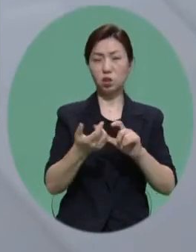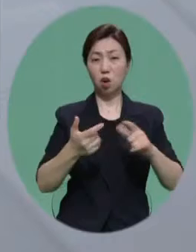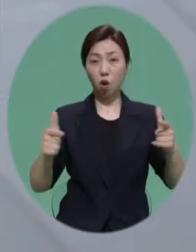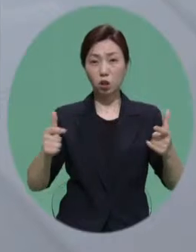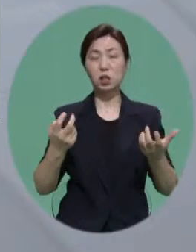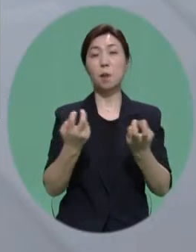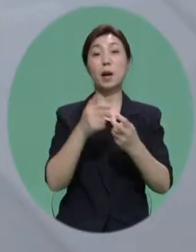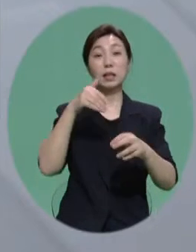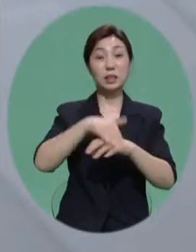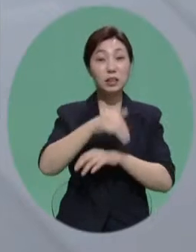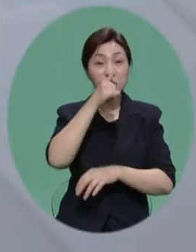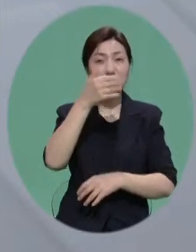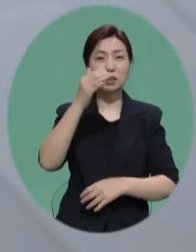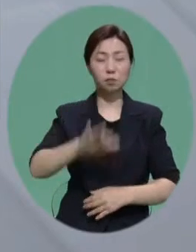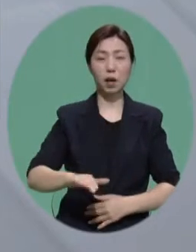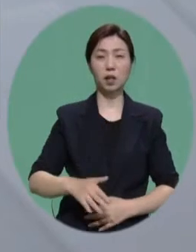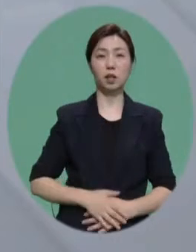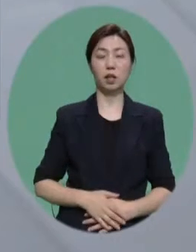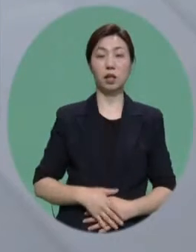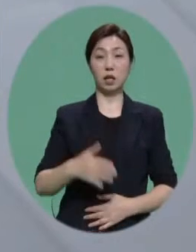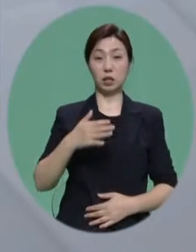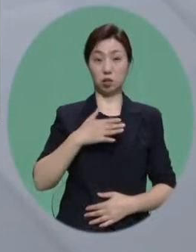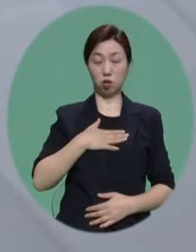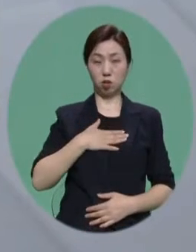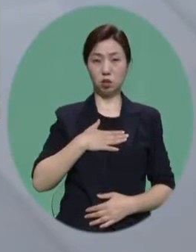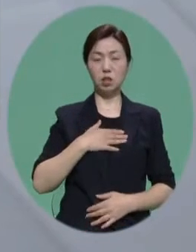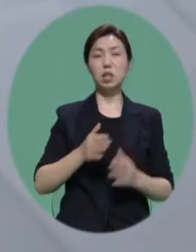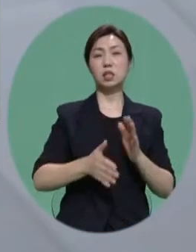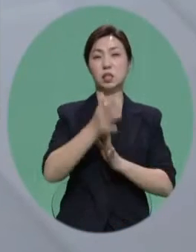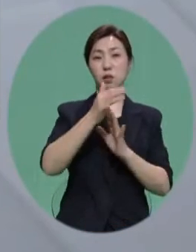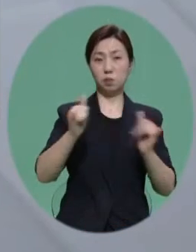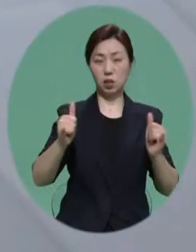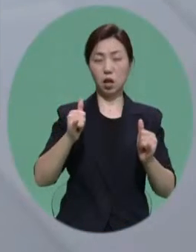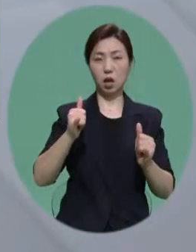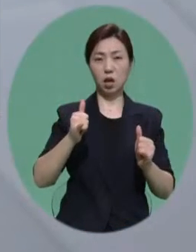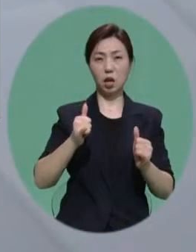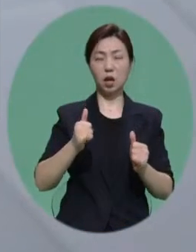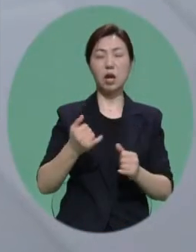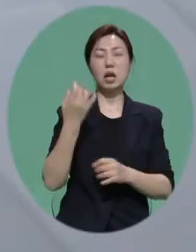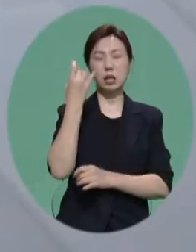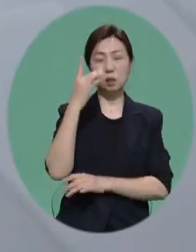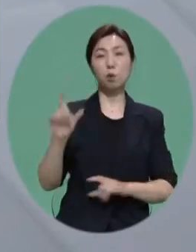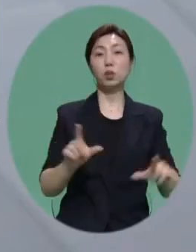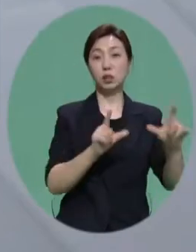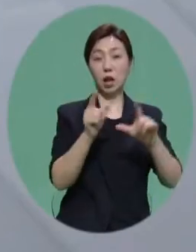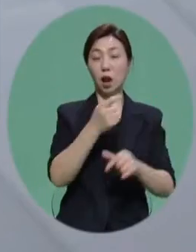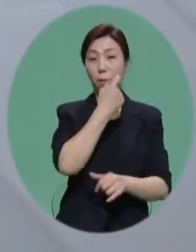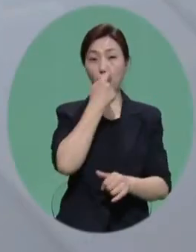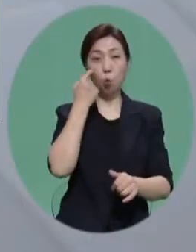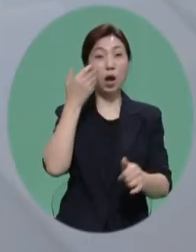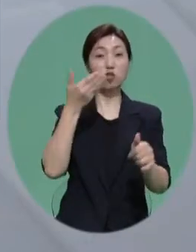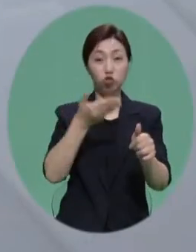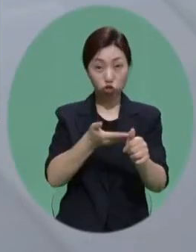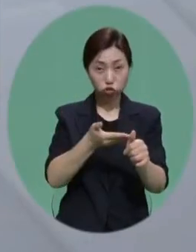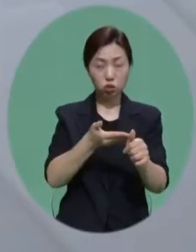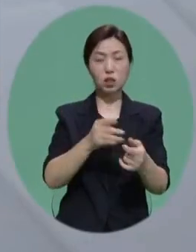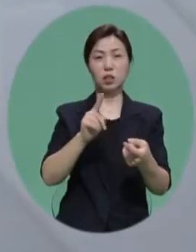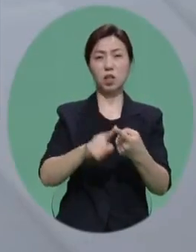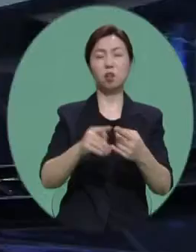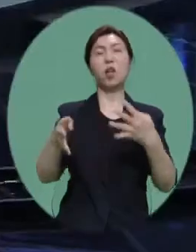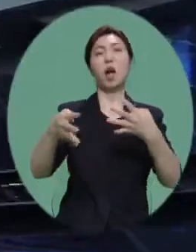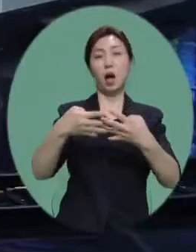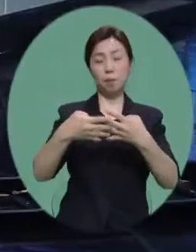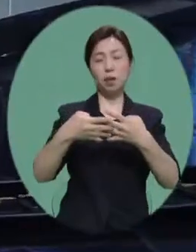예아 튼 앞으로 저희는 시민들의 최저 소득을 보장하는 장치들은 어떤 방법인지 모르겠지만 이거 어떻게 합의를